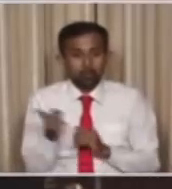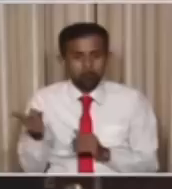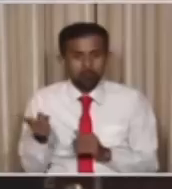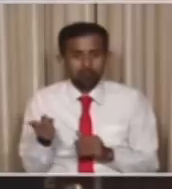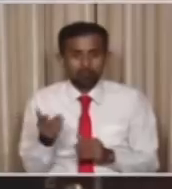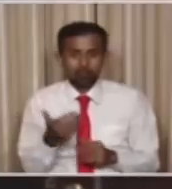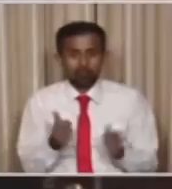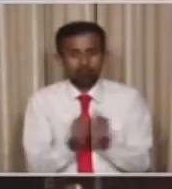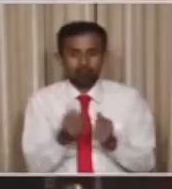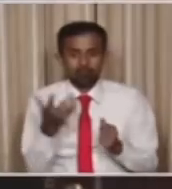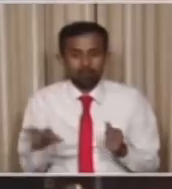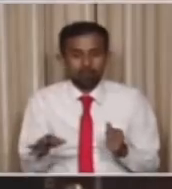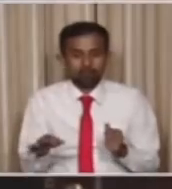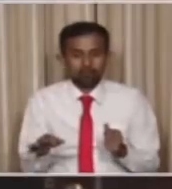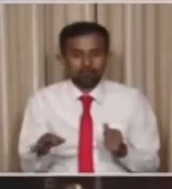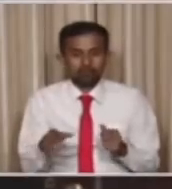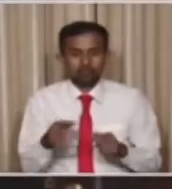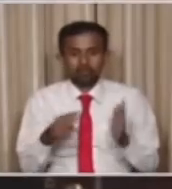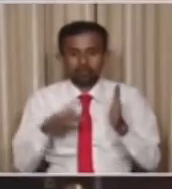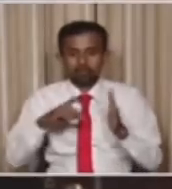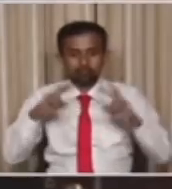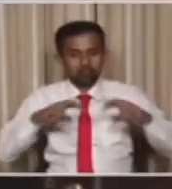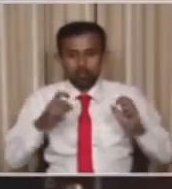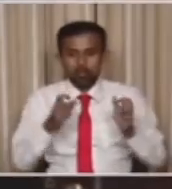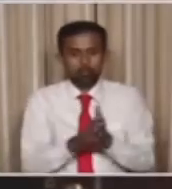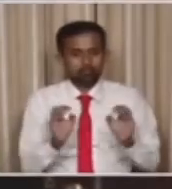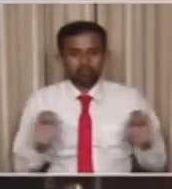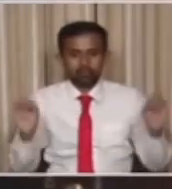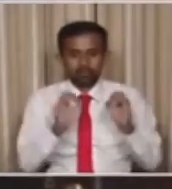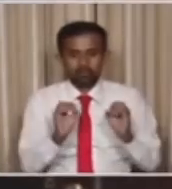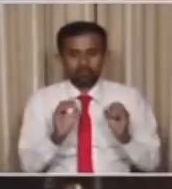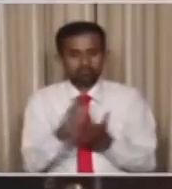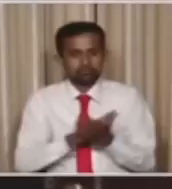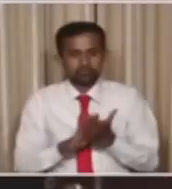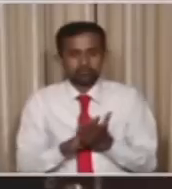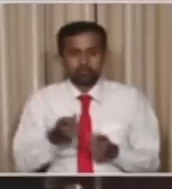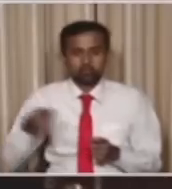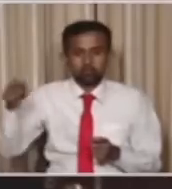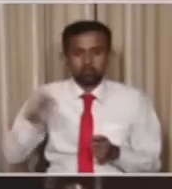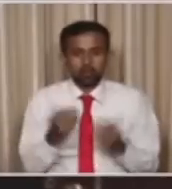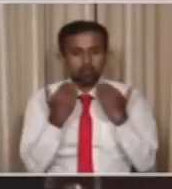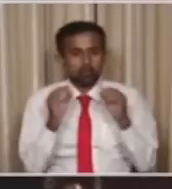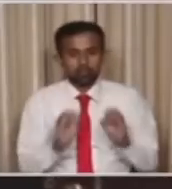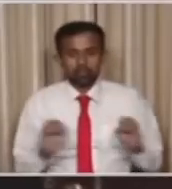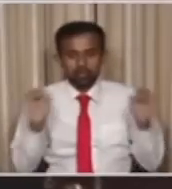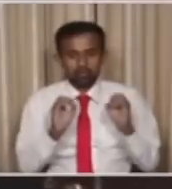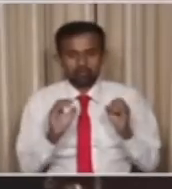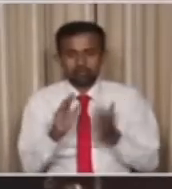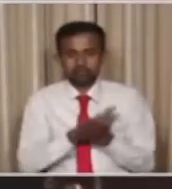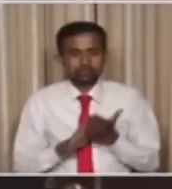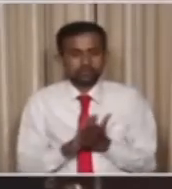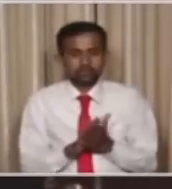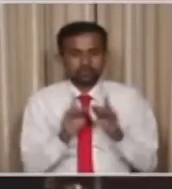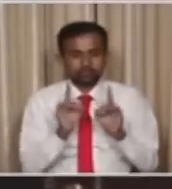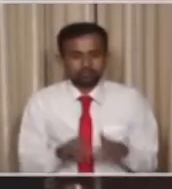හරි ලස්සනට වැඩ කරා. කිසිම ටෙක්නිකල් එවලුෂන් කමිටියක් නෑ. කිසිම ප්‍රසම්පාදන ගයිඩ්ලයින් නෑ. කිසිම